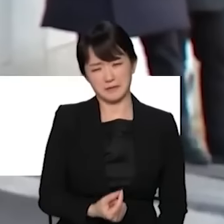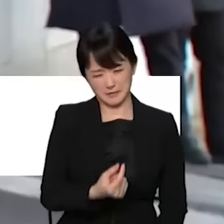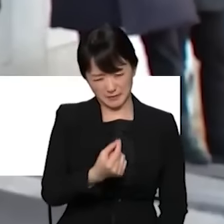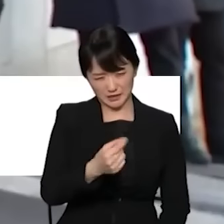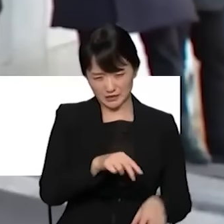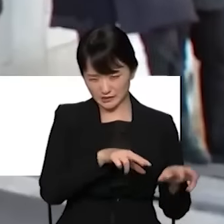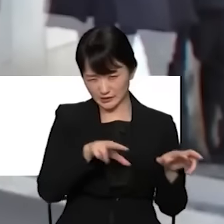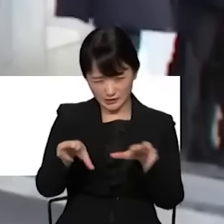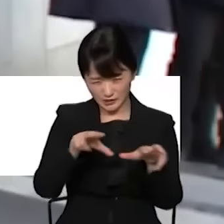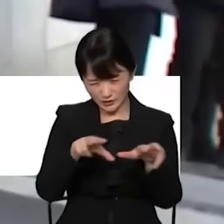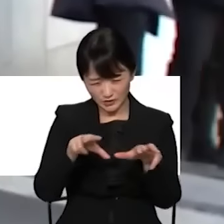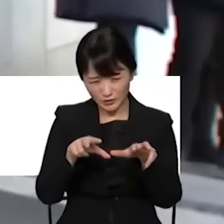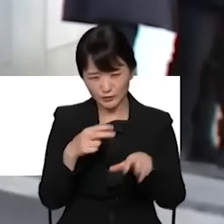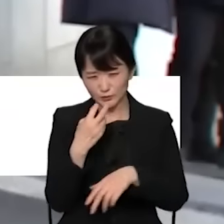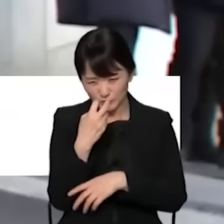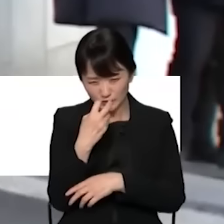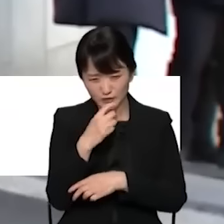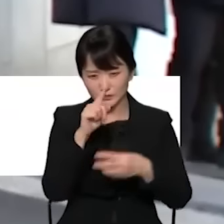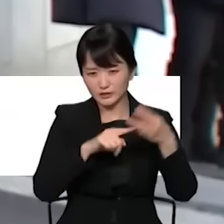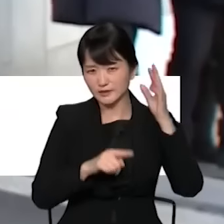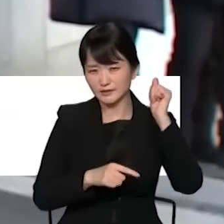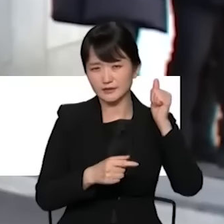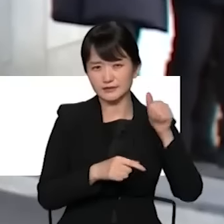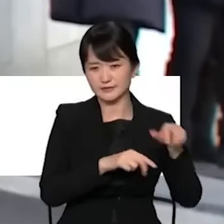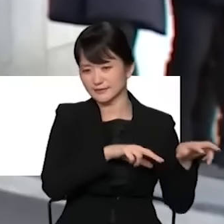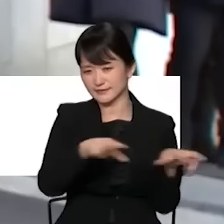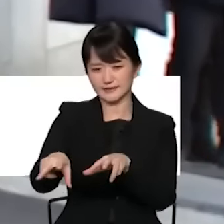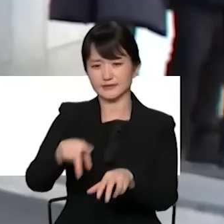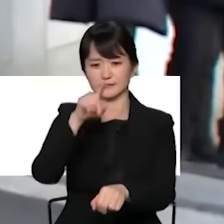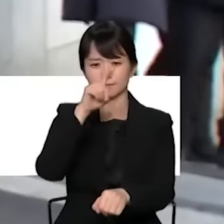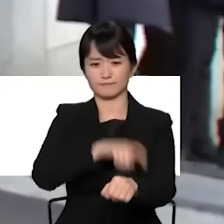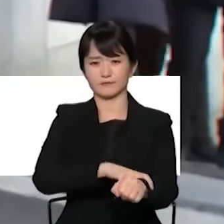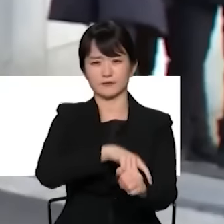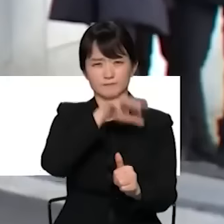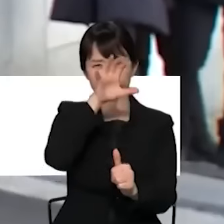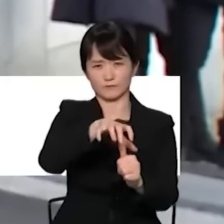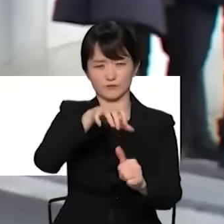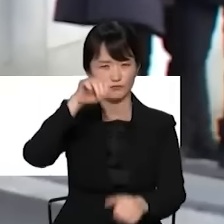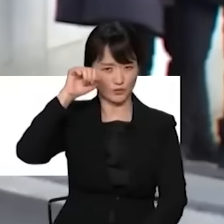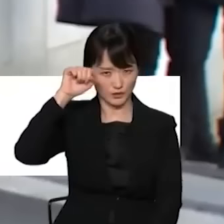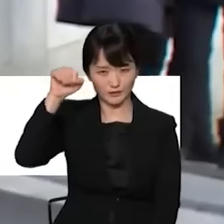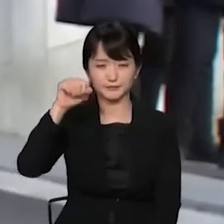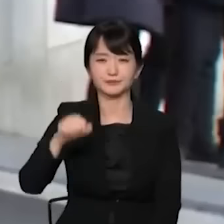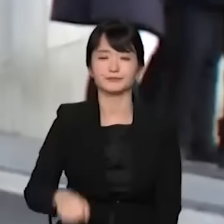신속히 높여서 윤석열을 즉각 체포 구속하러.